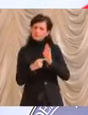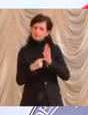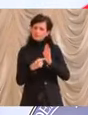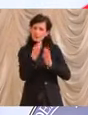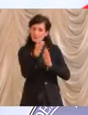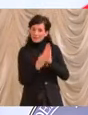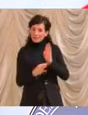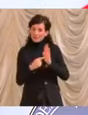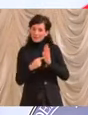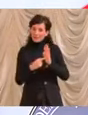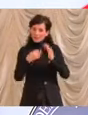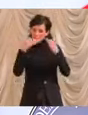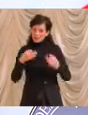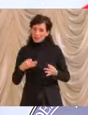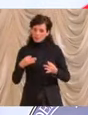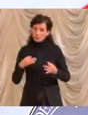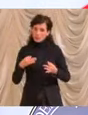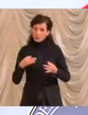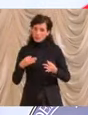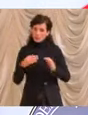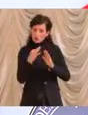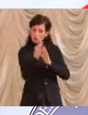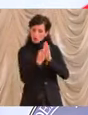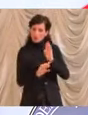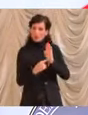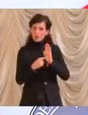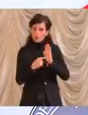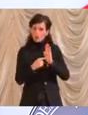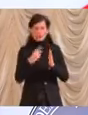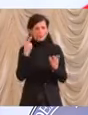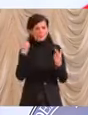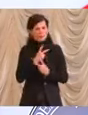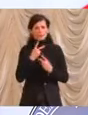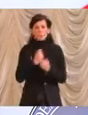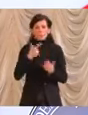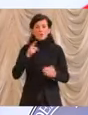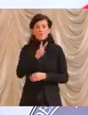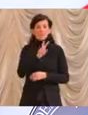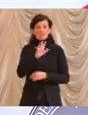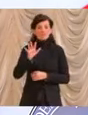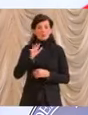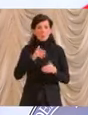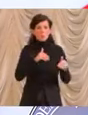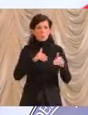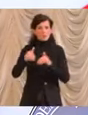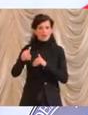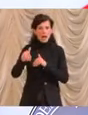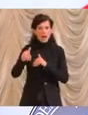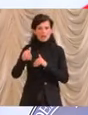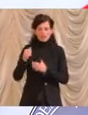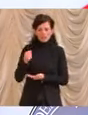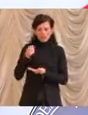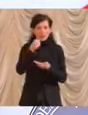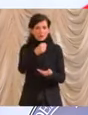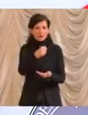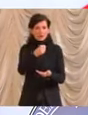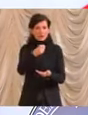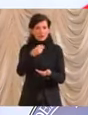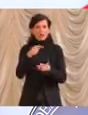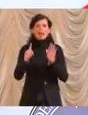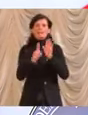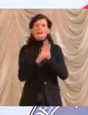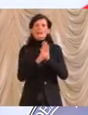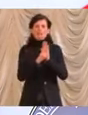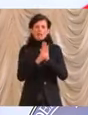misure stanziate, le misure importanti, stiamo parlando di 25 miliardi stanziate col decreto Cura Italia, arrivino